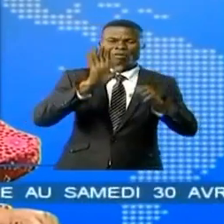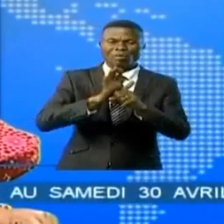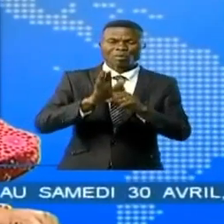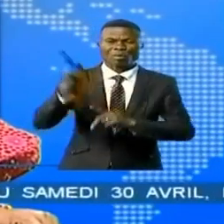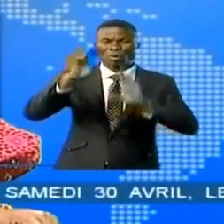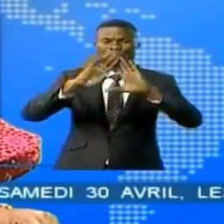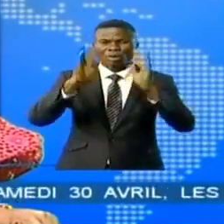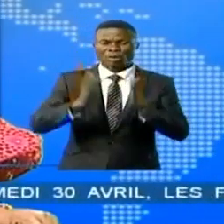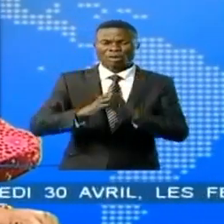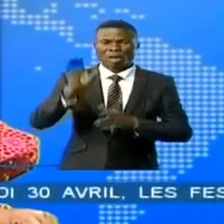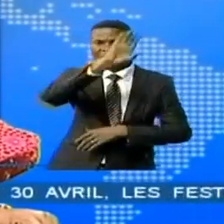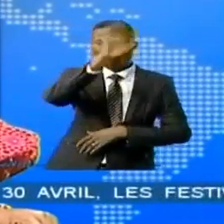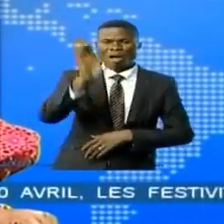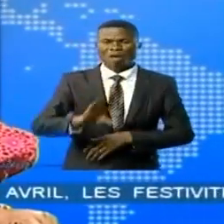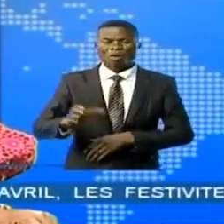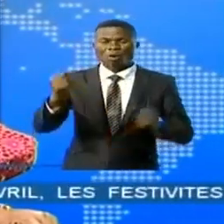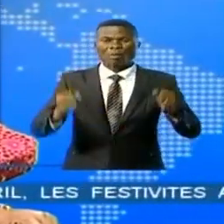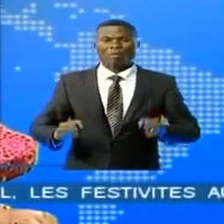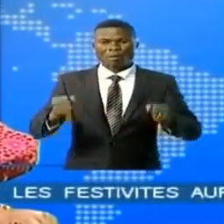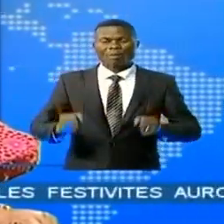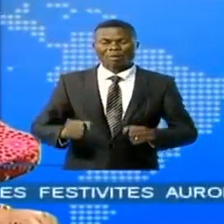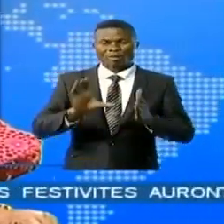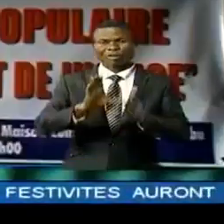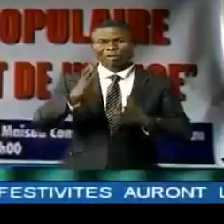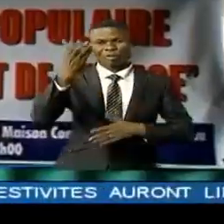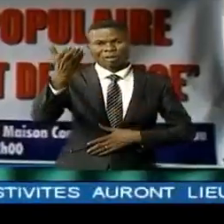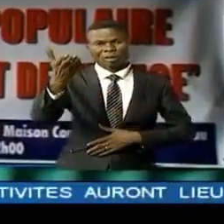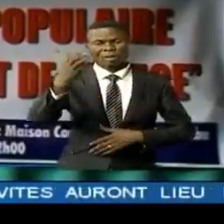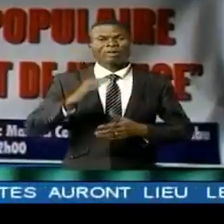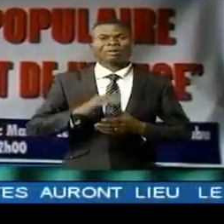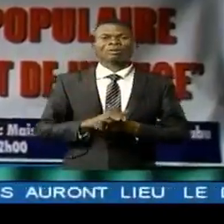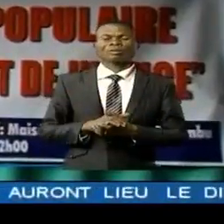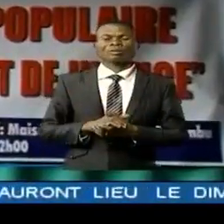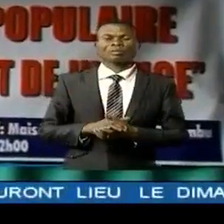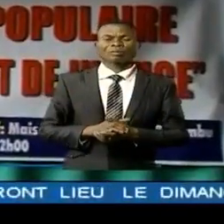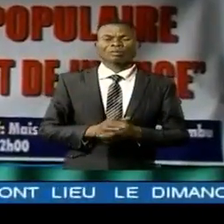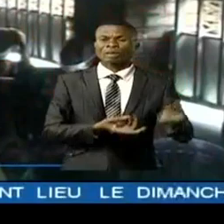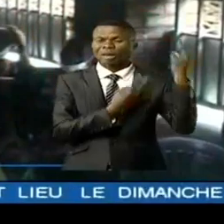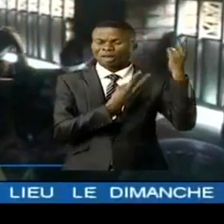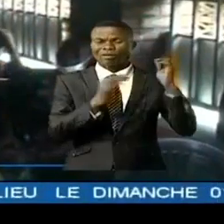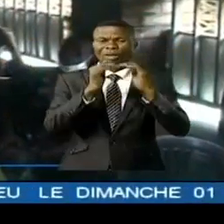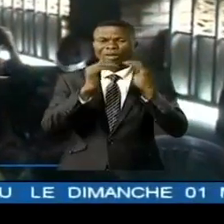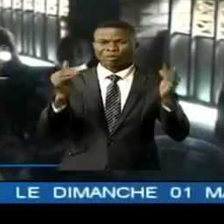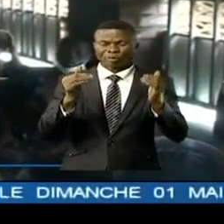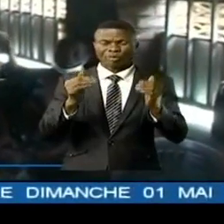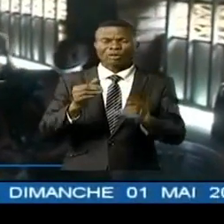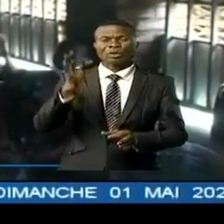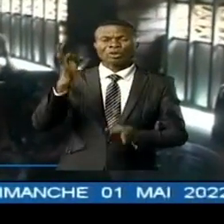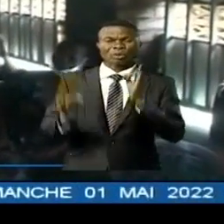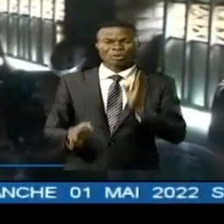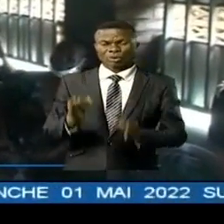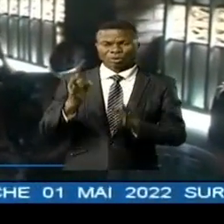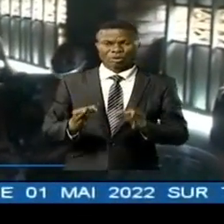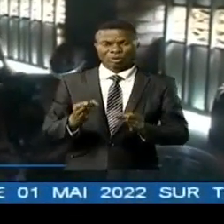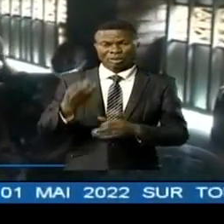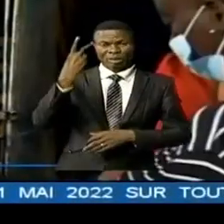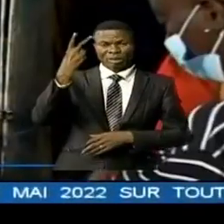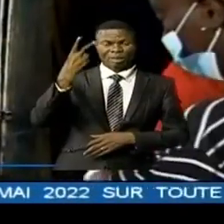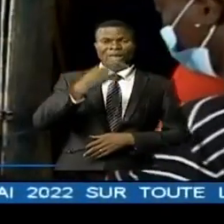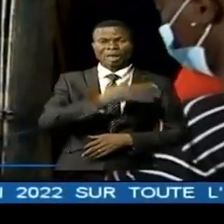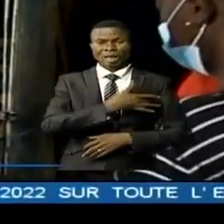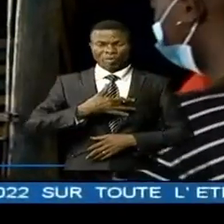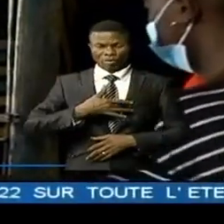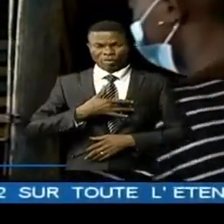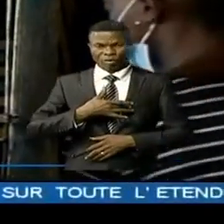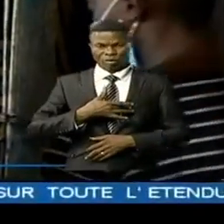de la commune de barumbu kristin lindow les valeurs des paix et de justice deux concepts qui ont fait l'objet